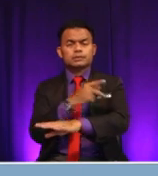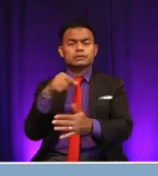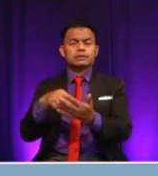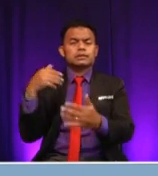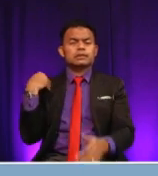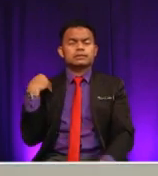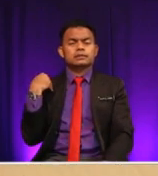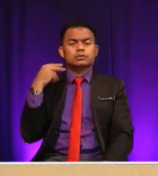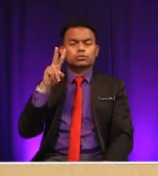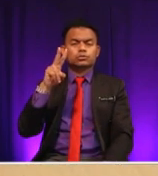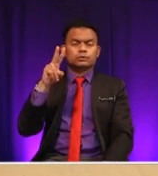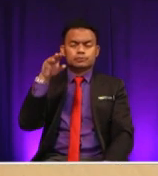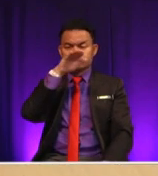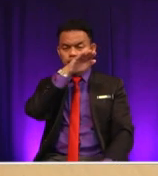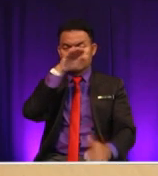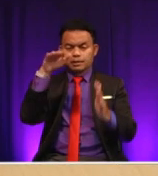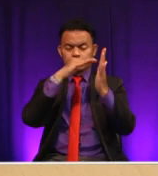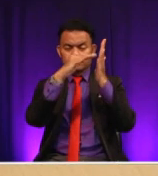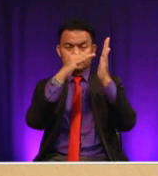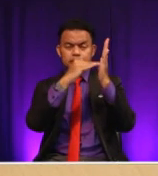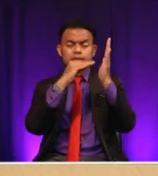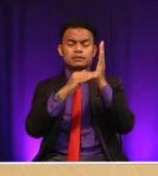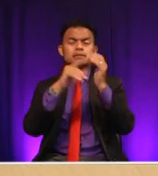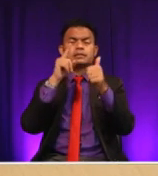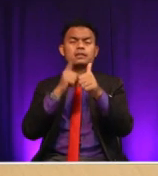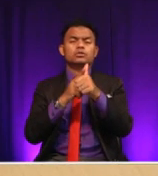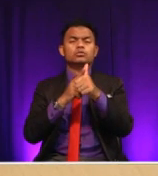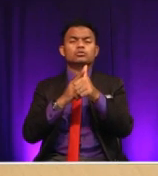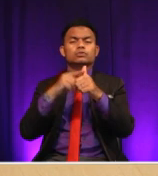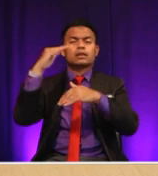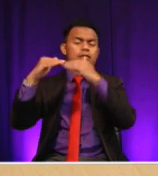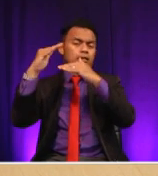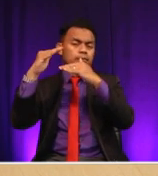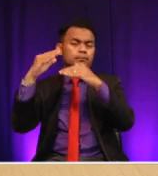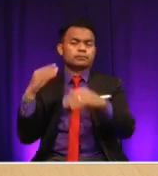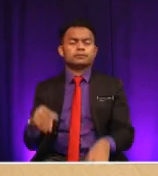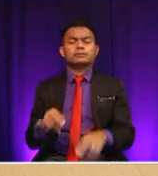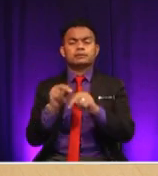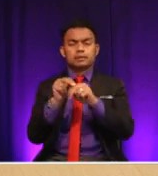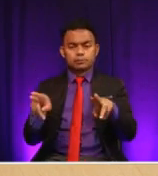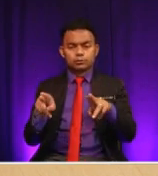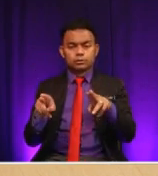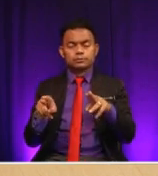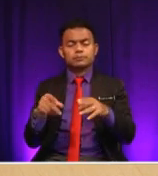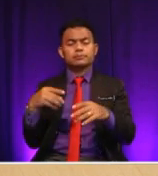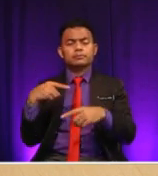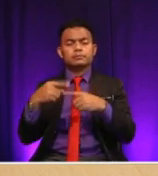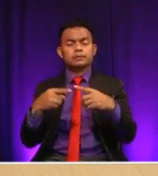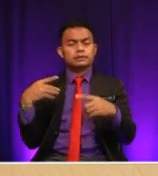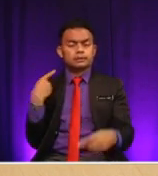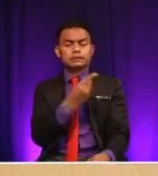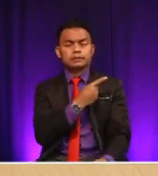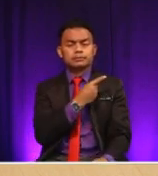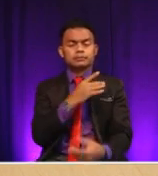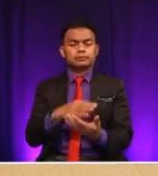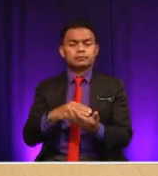baris serangkap namun namun bila kita membaca tentang gurindam sebenarnya gurindam dalam satu rangkap pun boleh